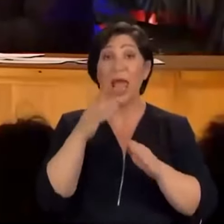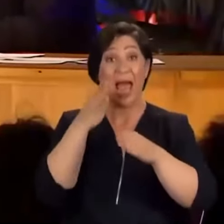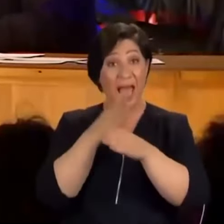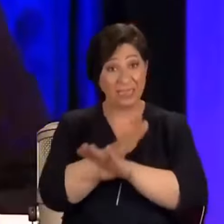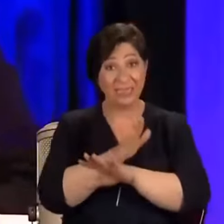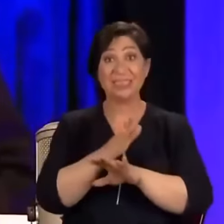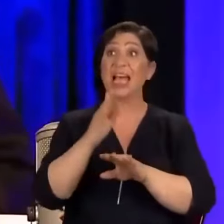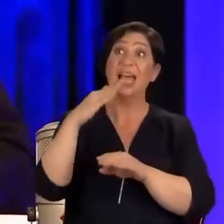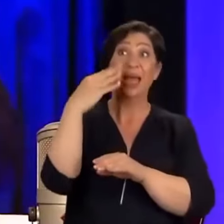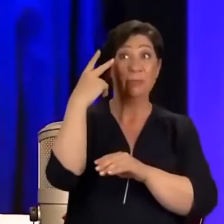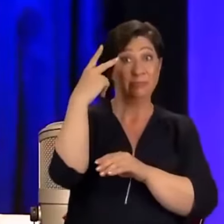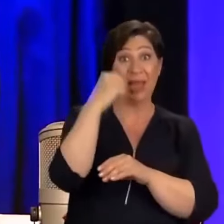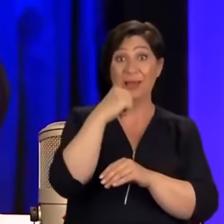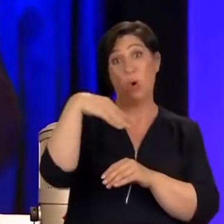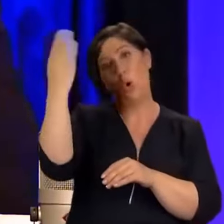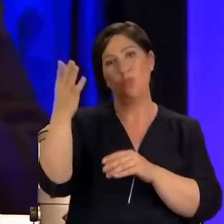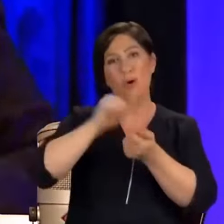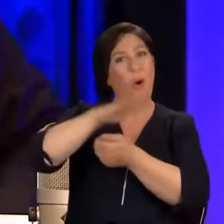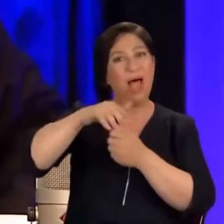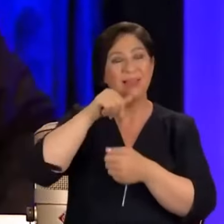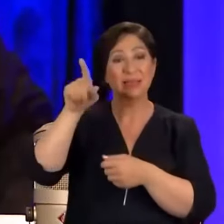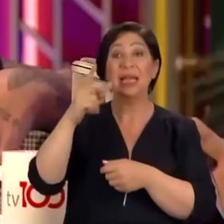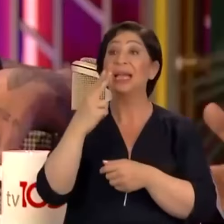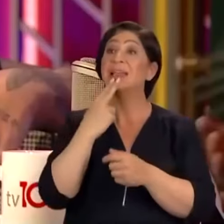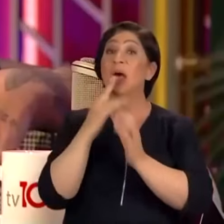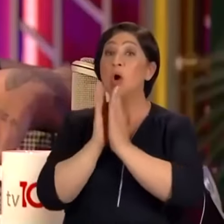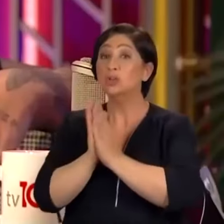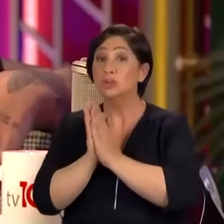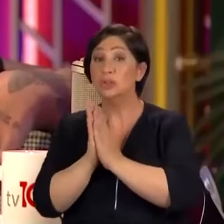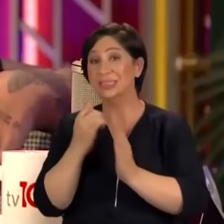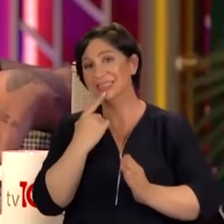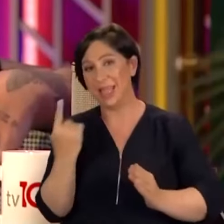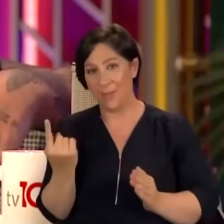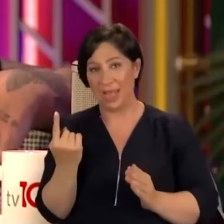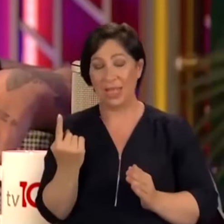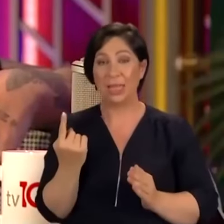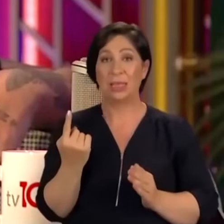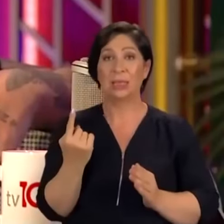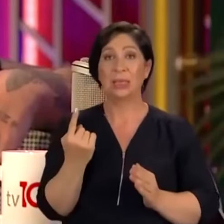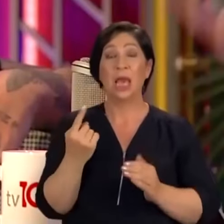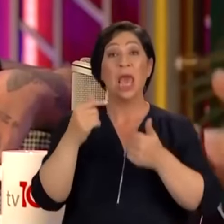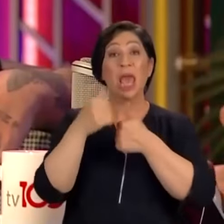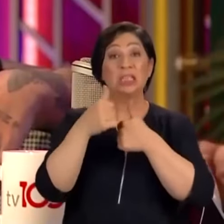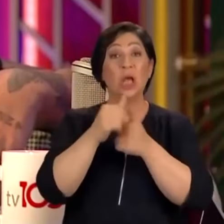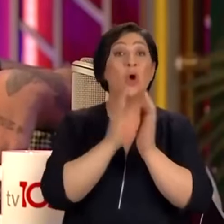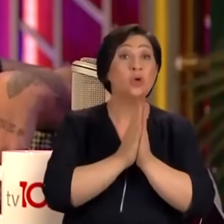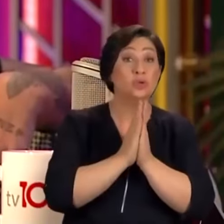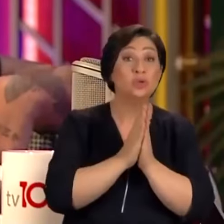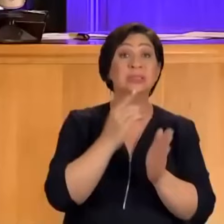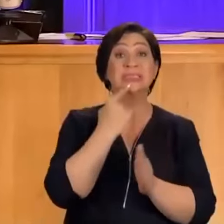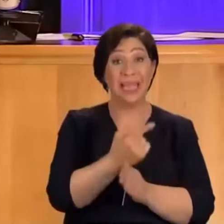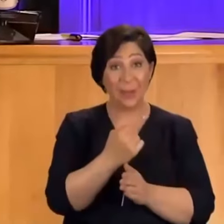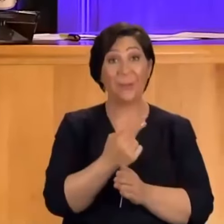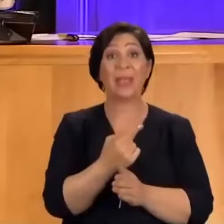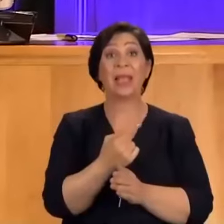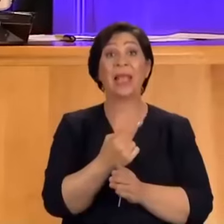Aslında karşı tarafı karşı tarafı kadınlardan özür dilemek Eee eşinden özür